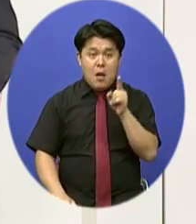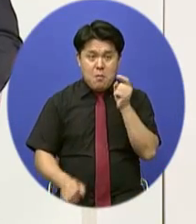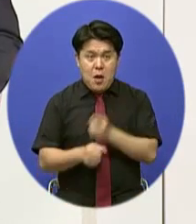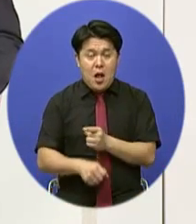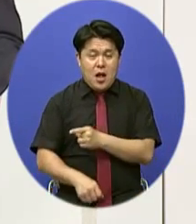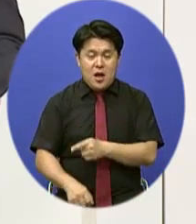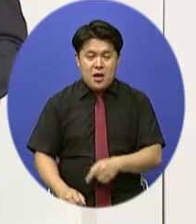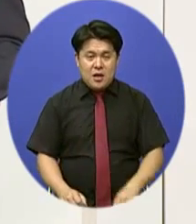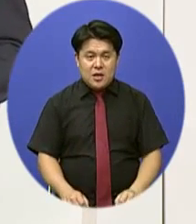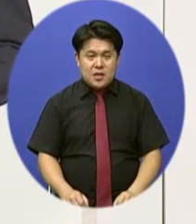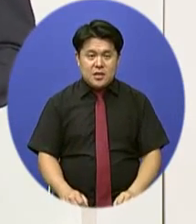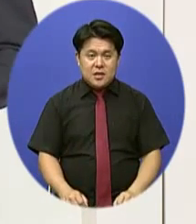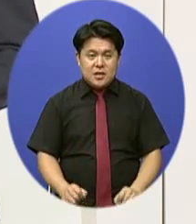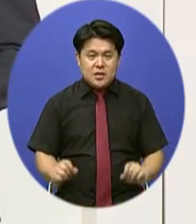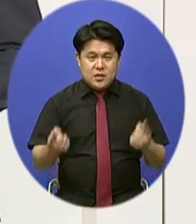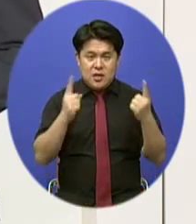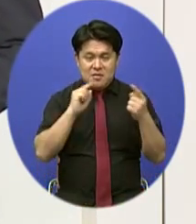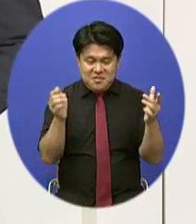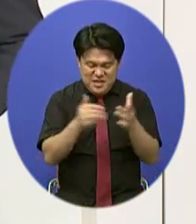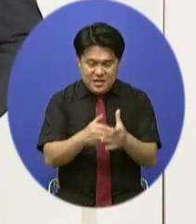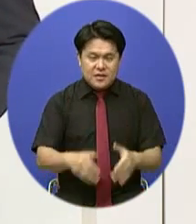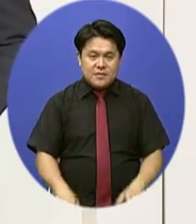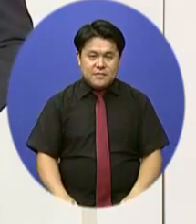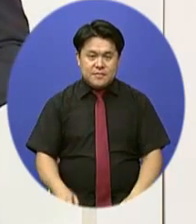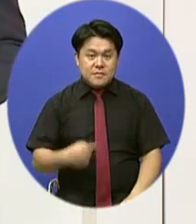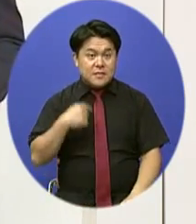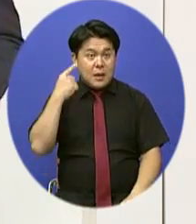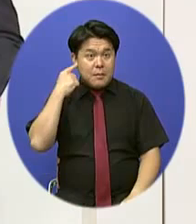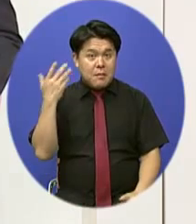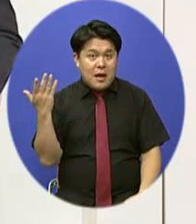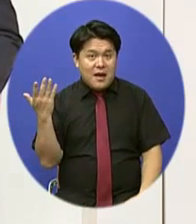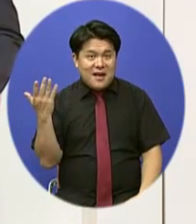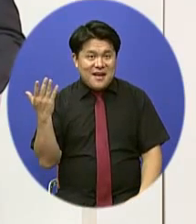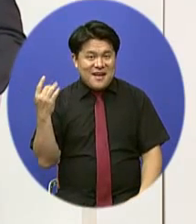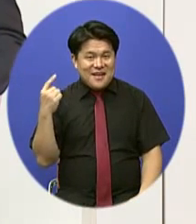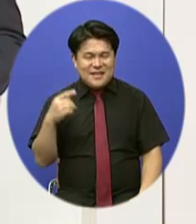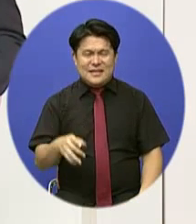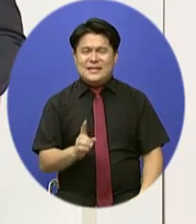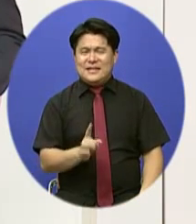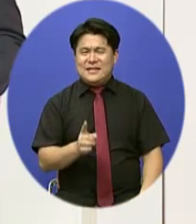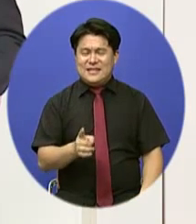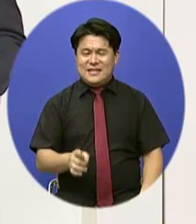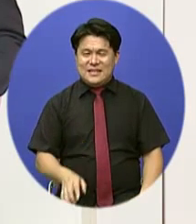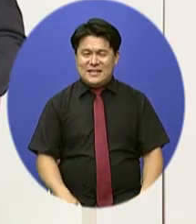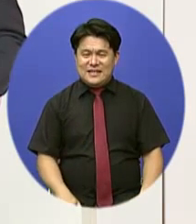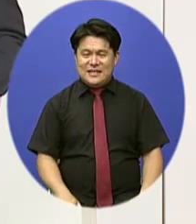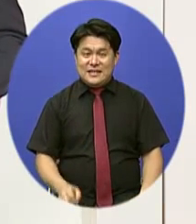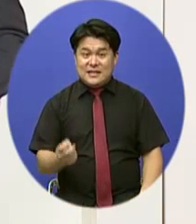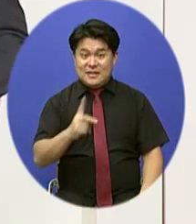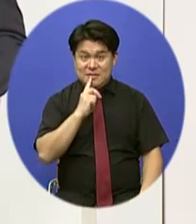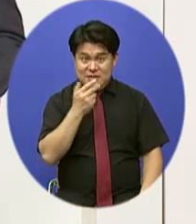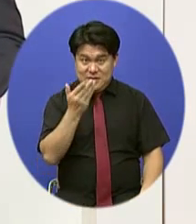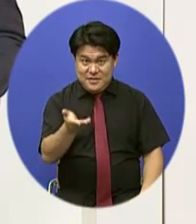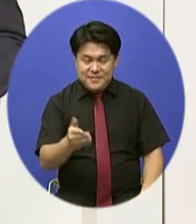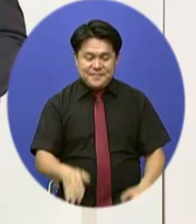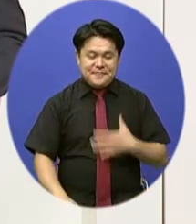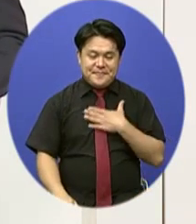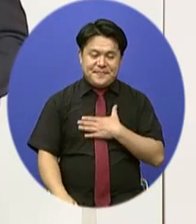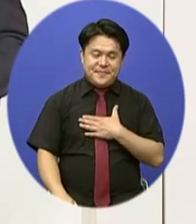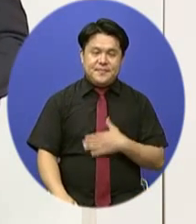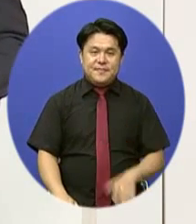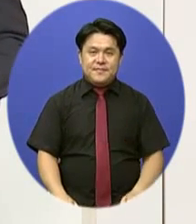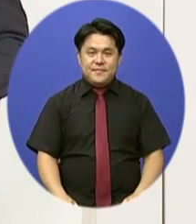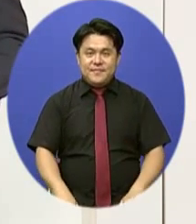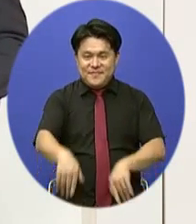네, 한꺼번에. 한꺼번에 와서. 네. 아, 저는 못 들었어요. 아유, 그 따로 다시 한번 할까요? 네, 다시 한 번요. 예.